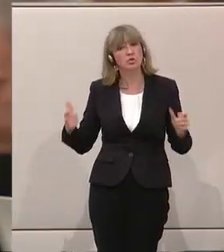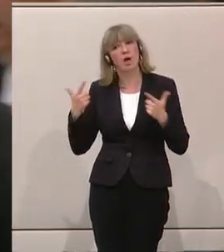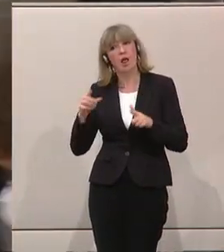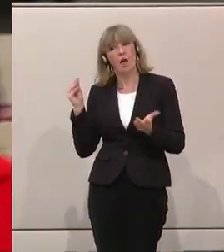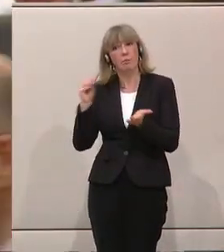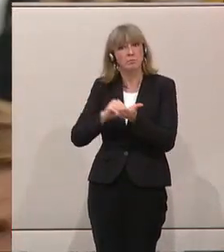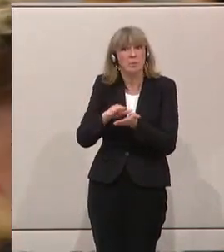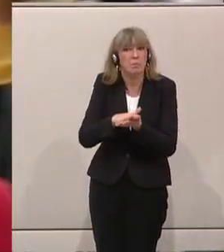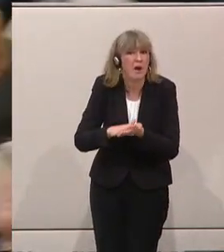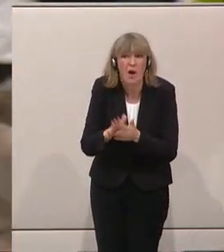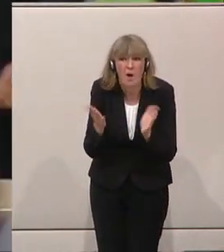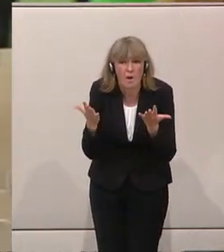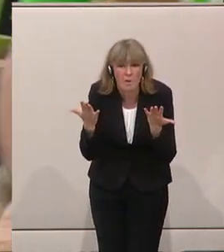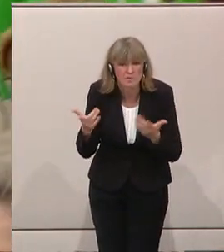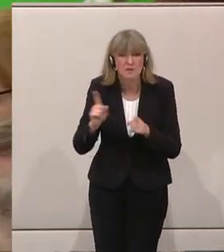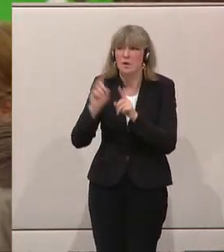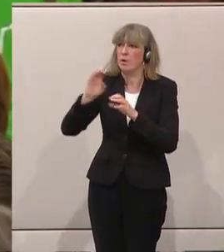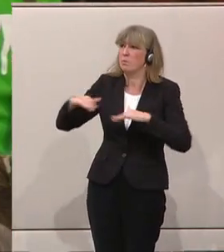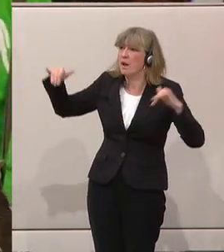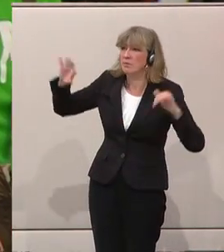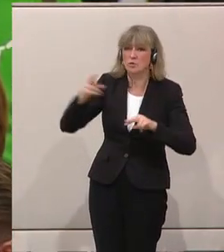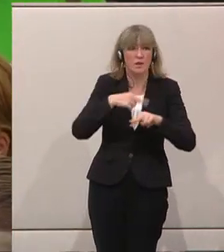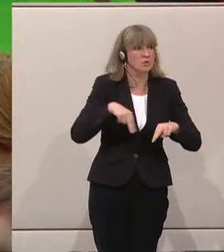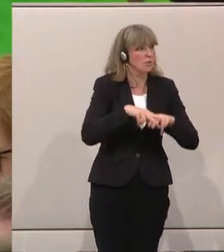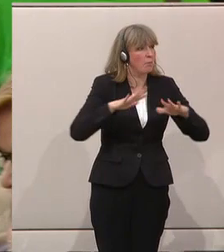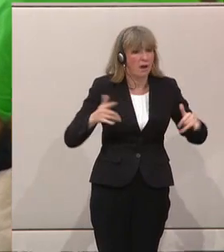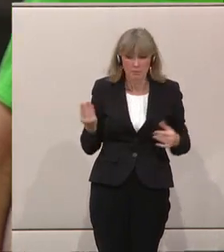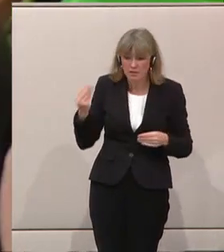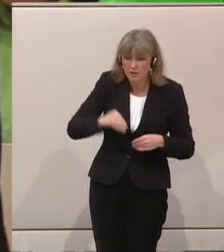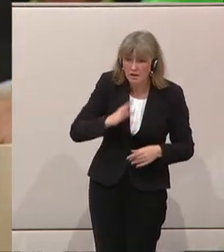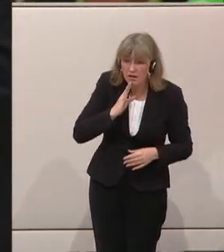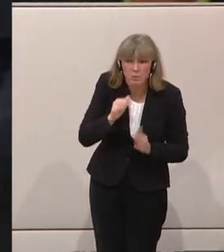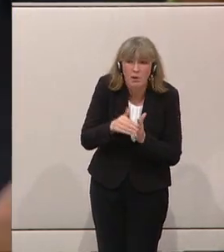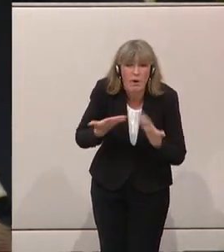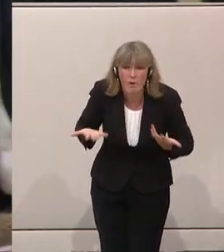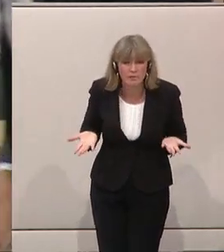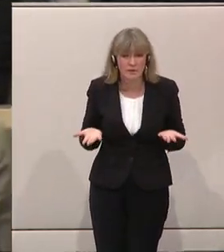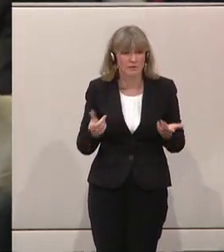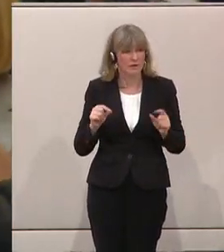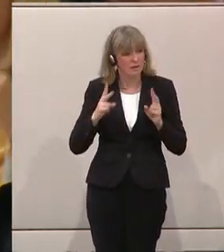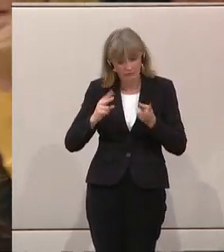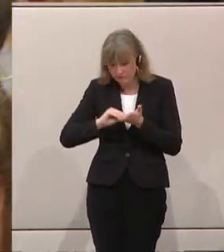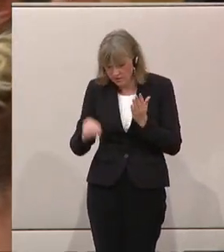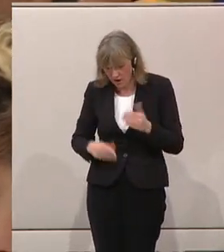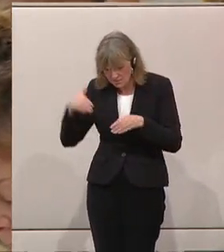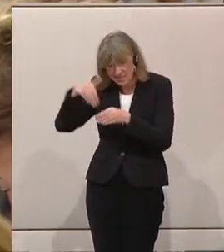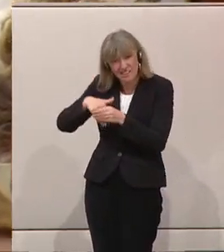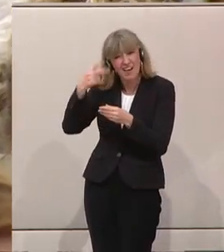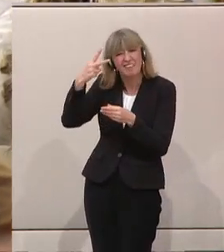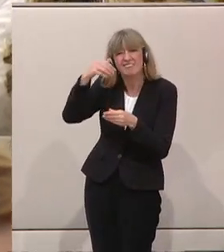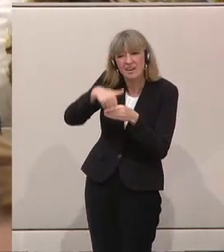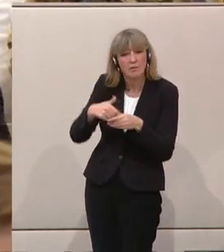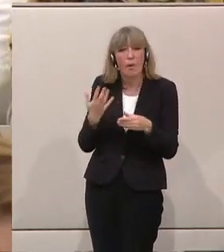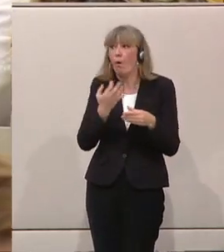Legitimation bedürfen durch das Europäische Parlament oder nationale Parlamente. Und wesentliche Vertragsinhalte können somit